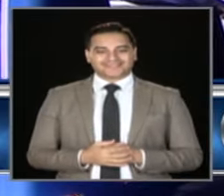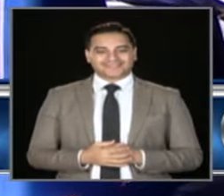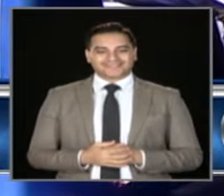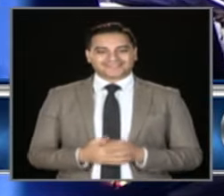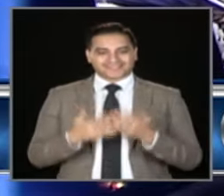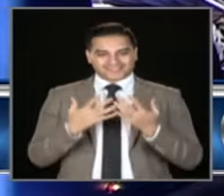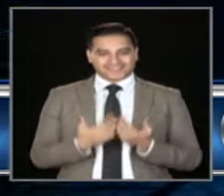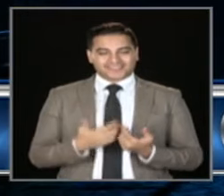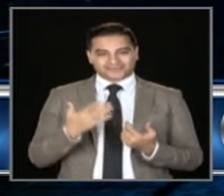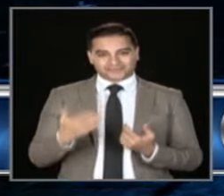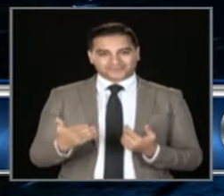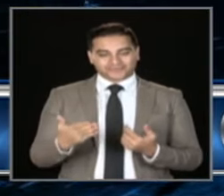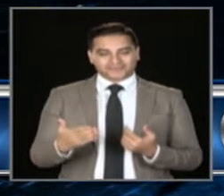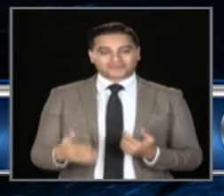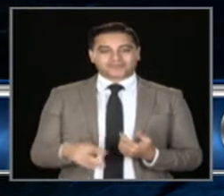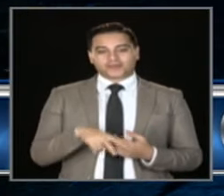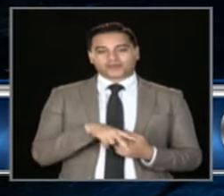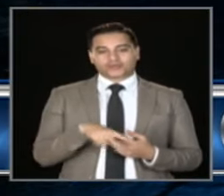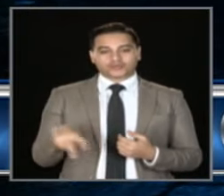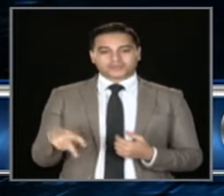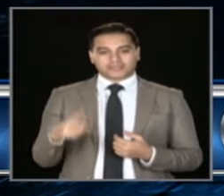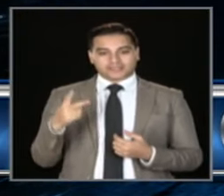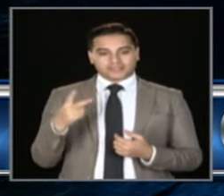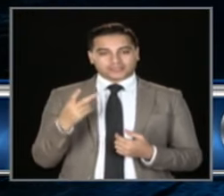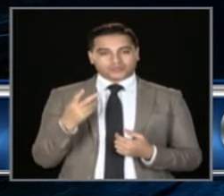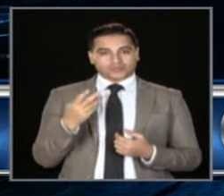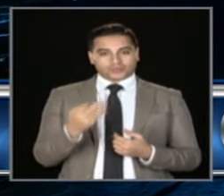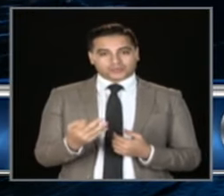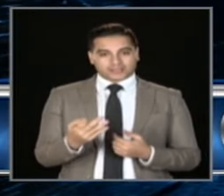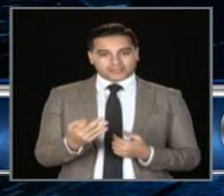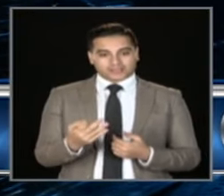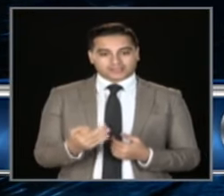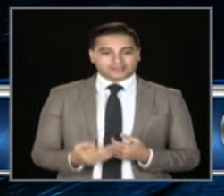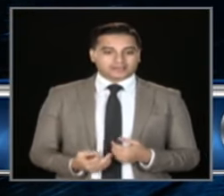هو حل المساله الاتيه